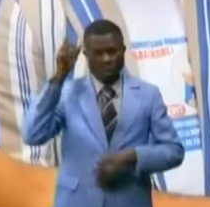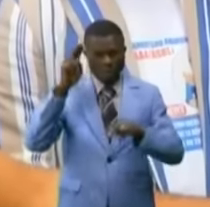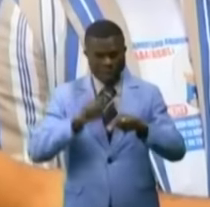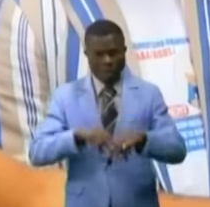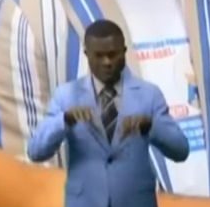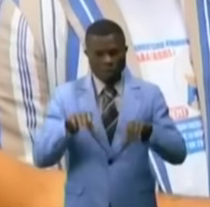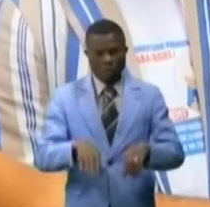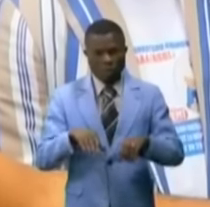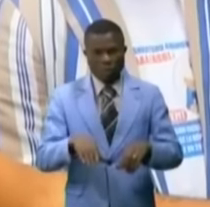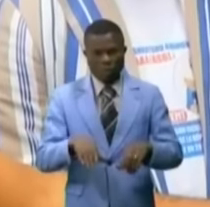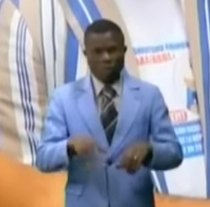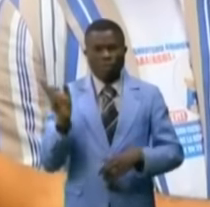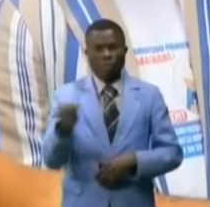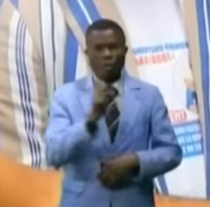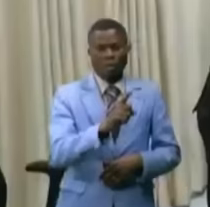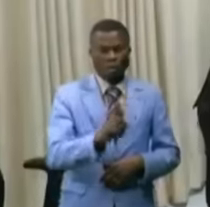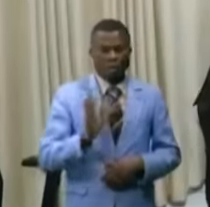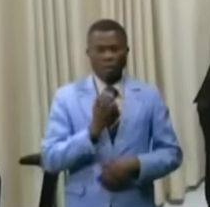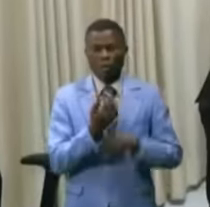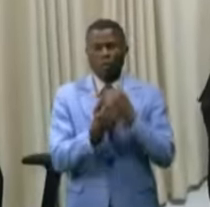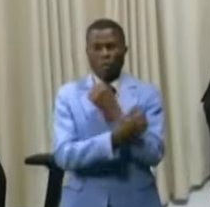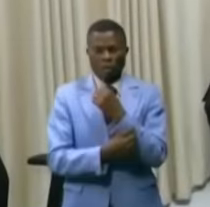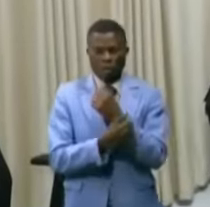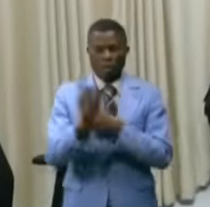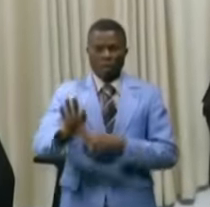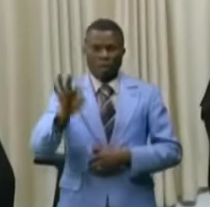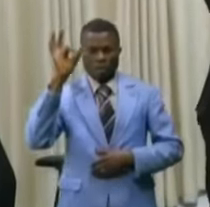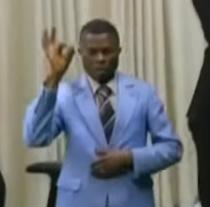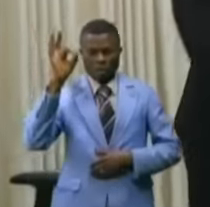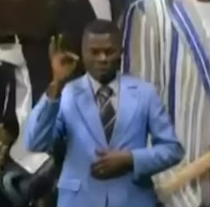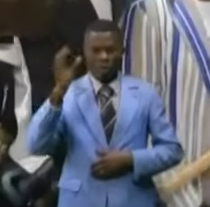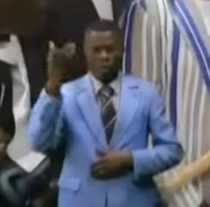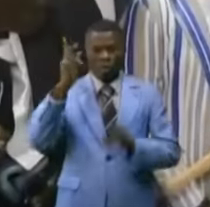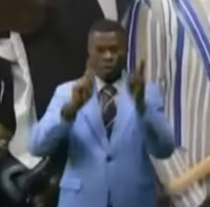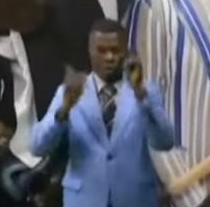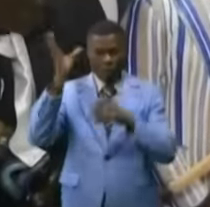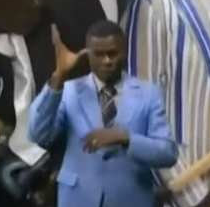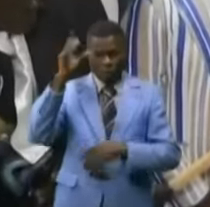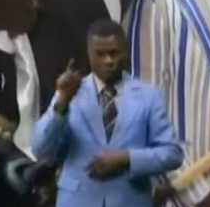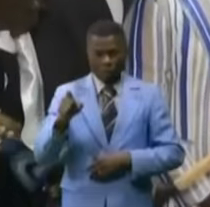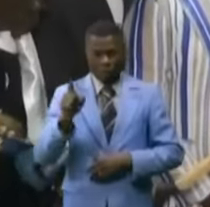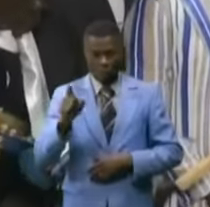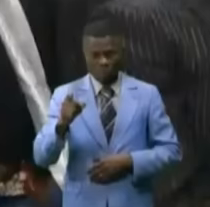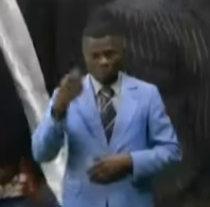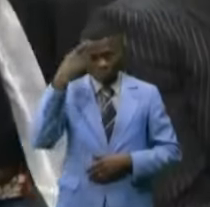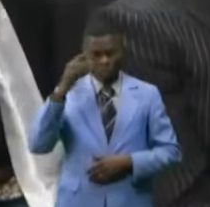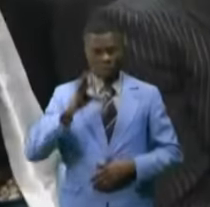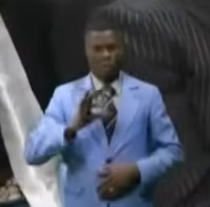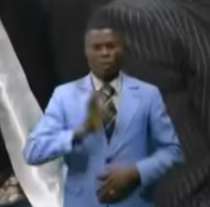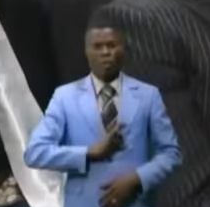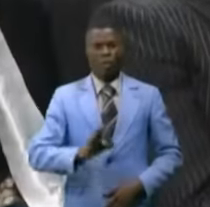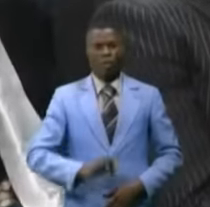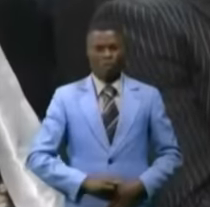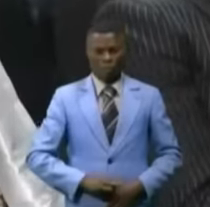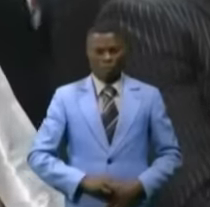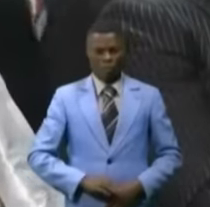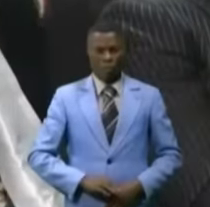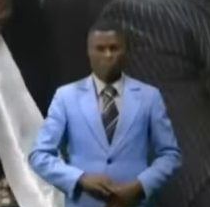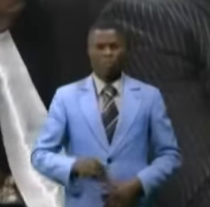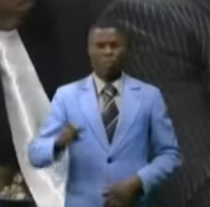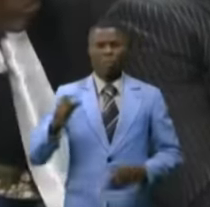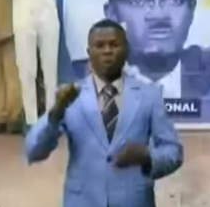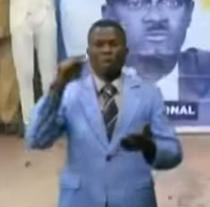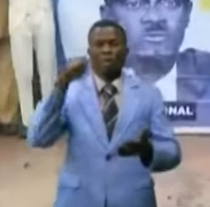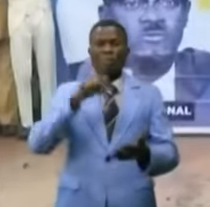existe parmi les villes de notre pays. Les choix des Ankoutchouan à Mongo pour Félix Antoine Tshisekedi Tshilombo restent aux yeux de 1000 membres qui